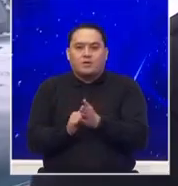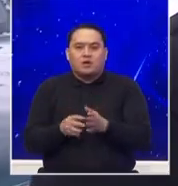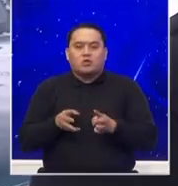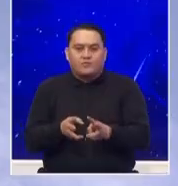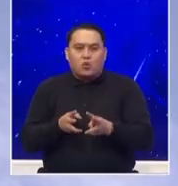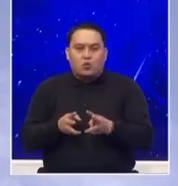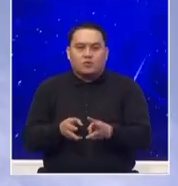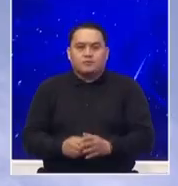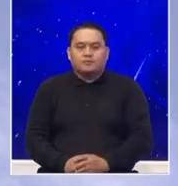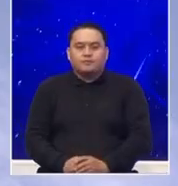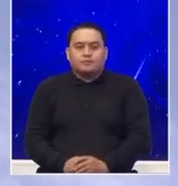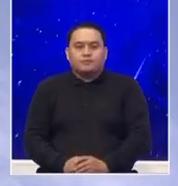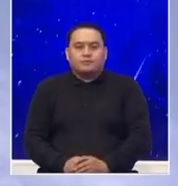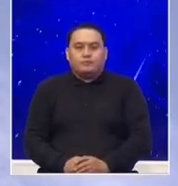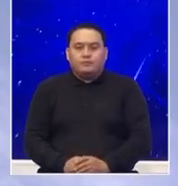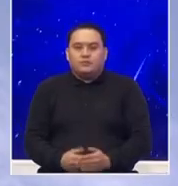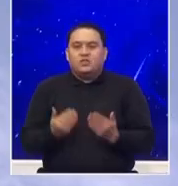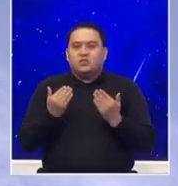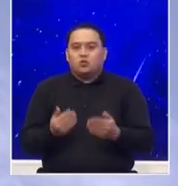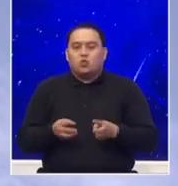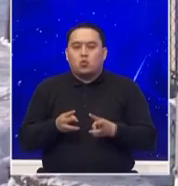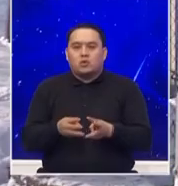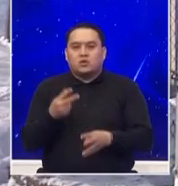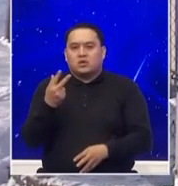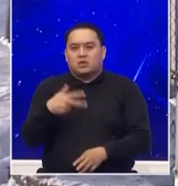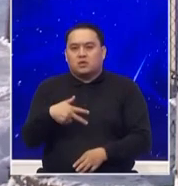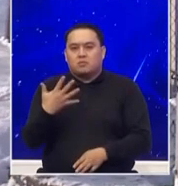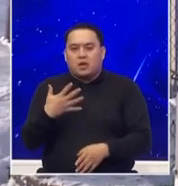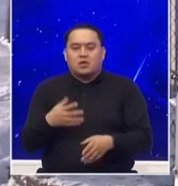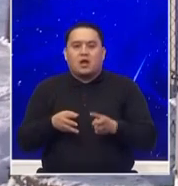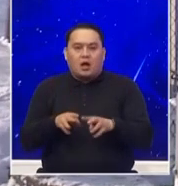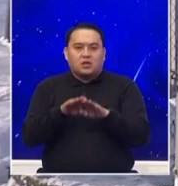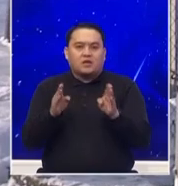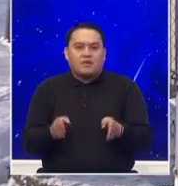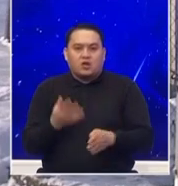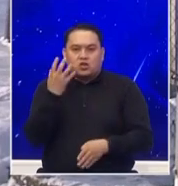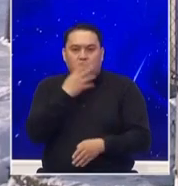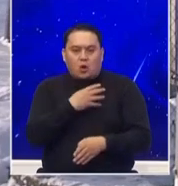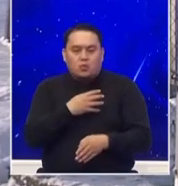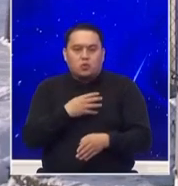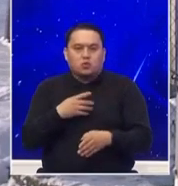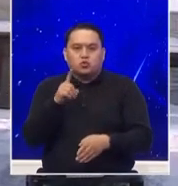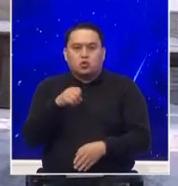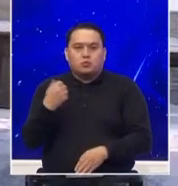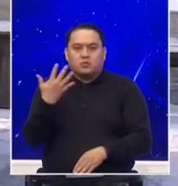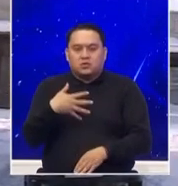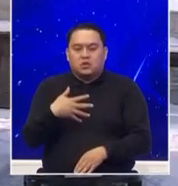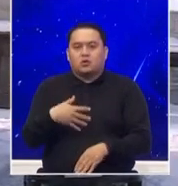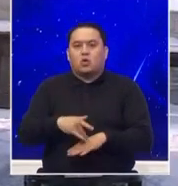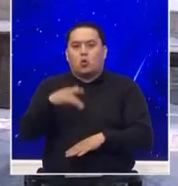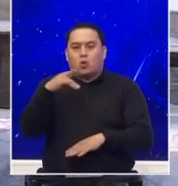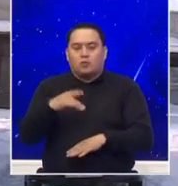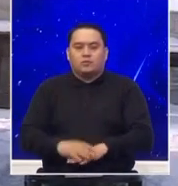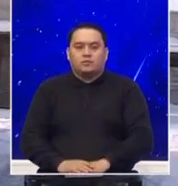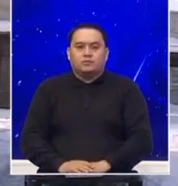блочно-модульные котельные. В настоящее время в области функционирует 35 блочно-модульных котельных. Их тепло доступно для 152